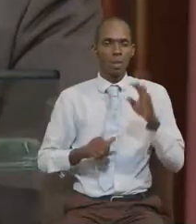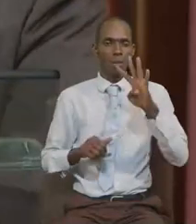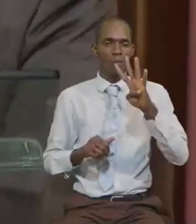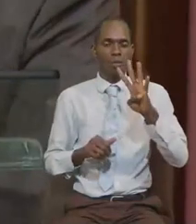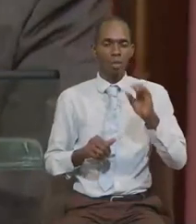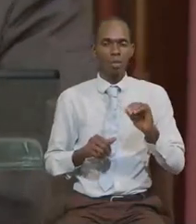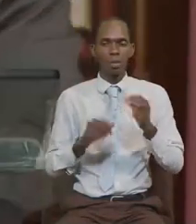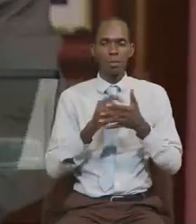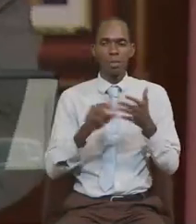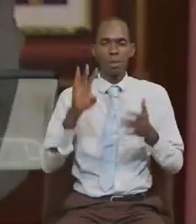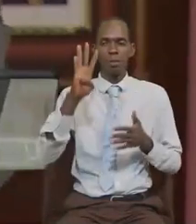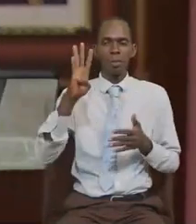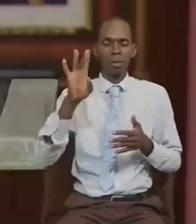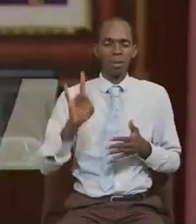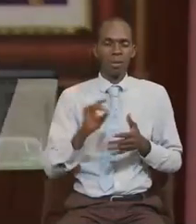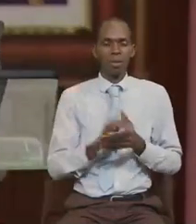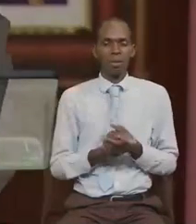Ésaïe 40, 28.